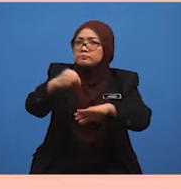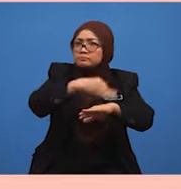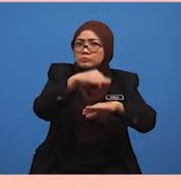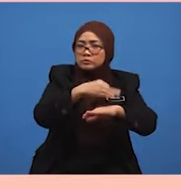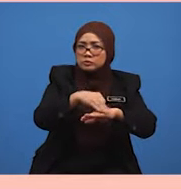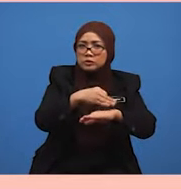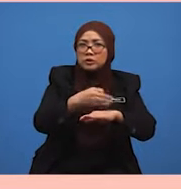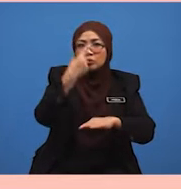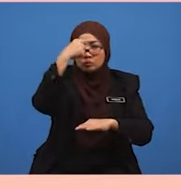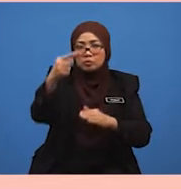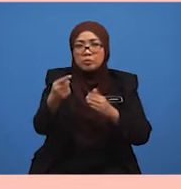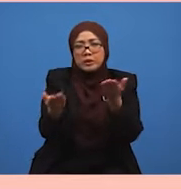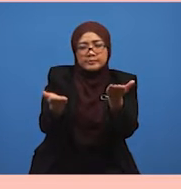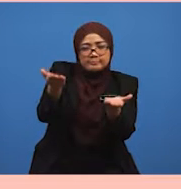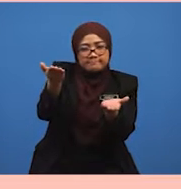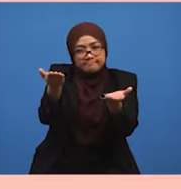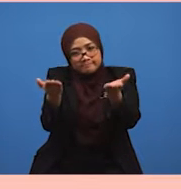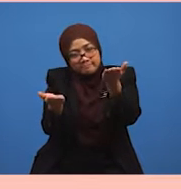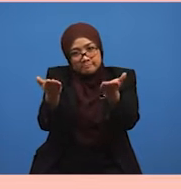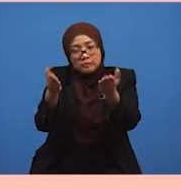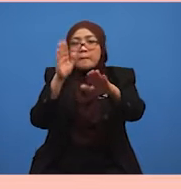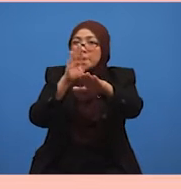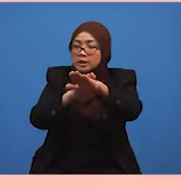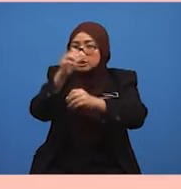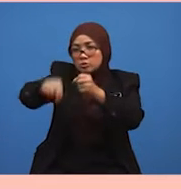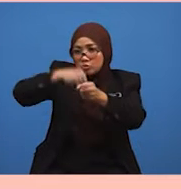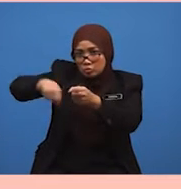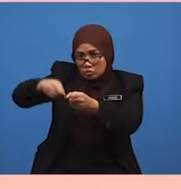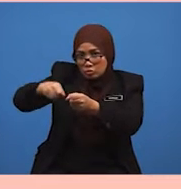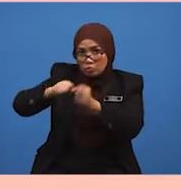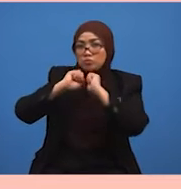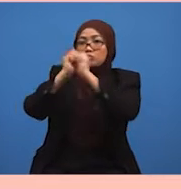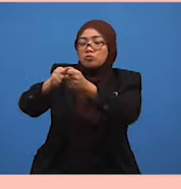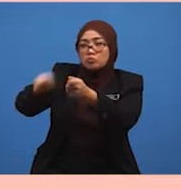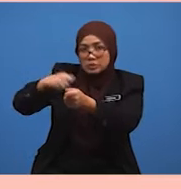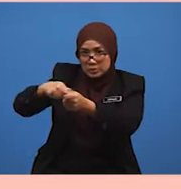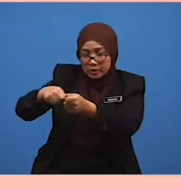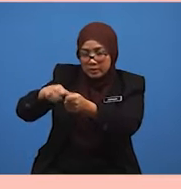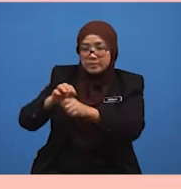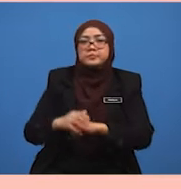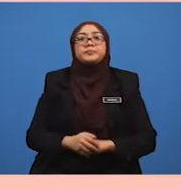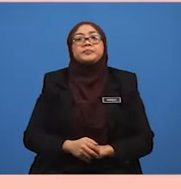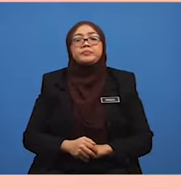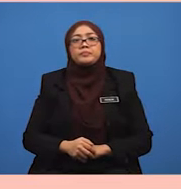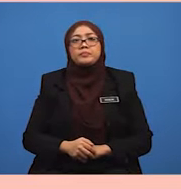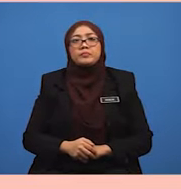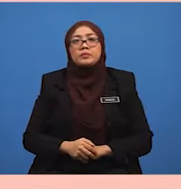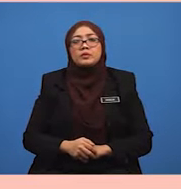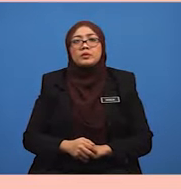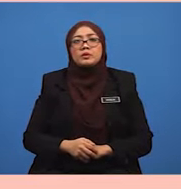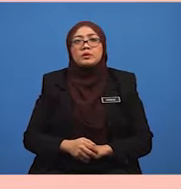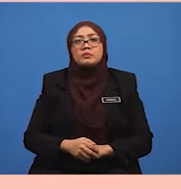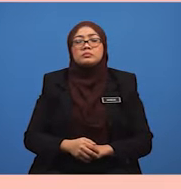keseimbangan kepada joran. Kedudukan daya adalah di bahagian tengah joran untuk menarik